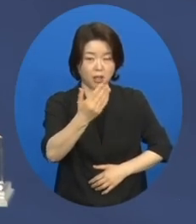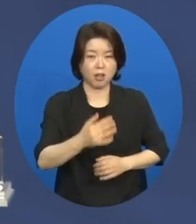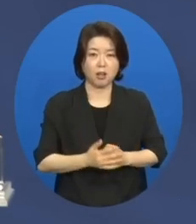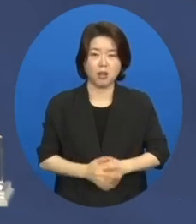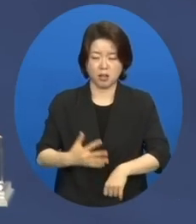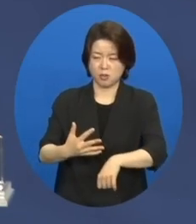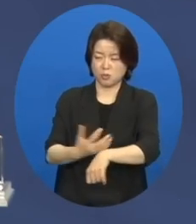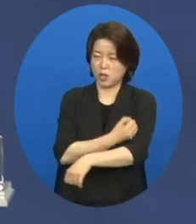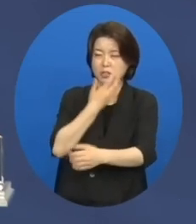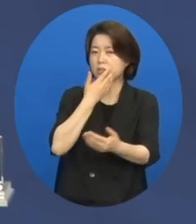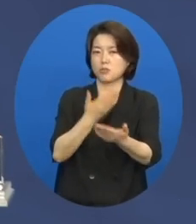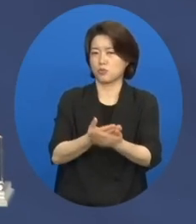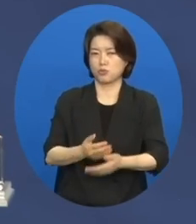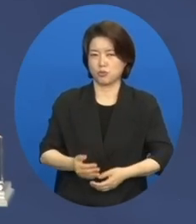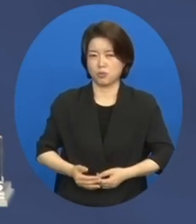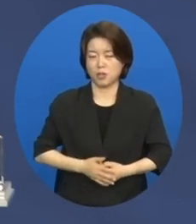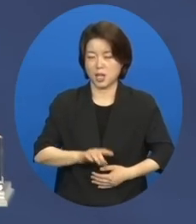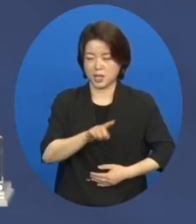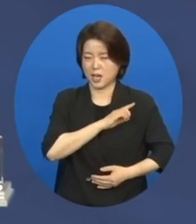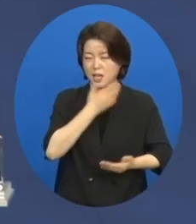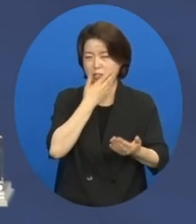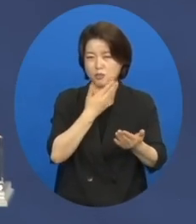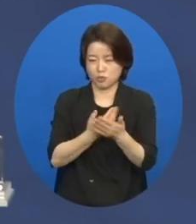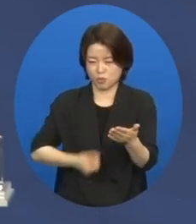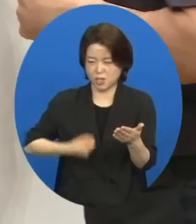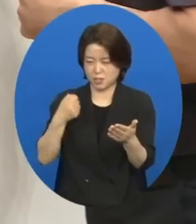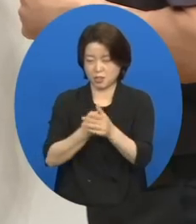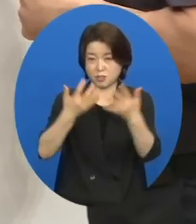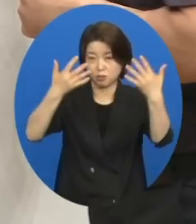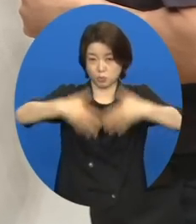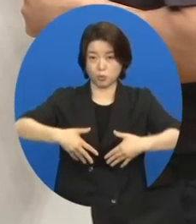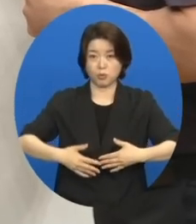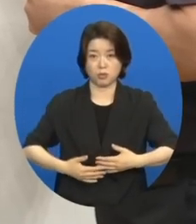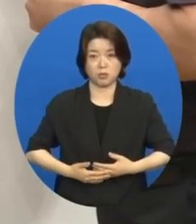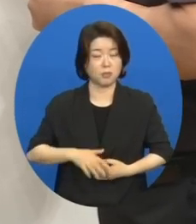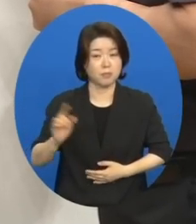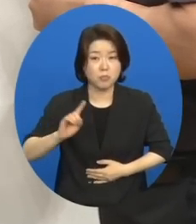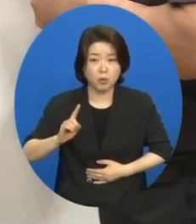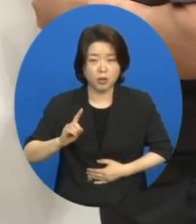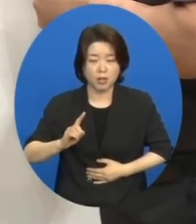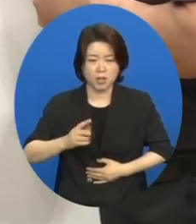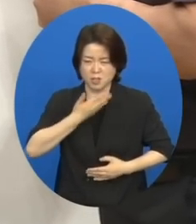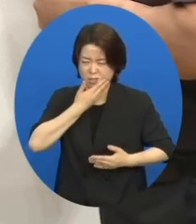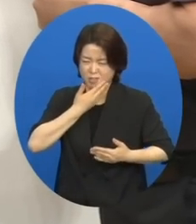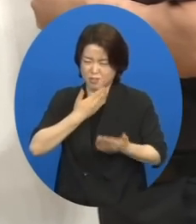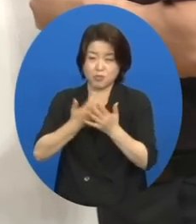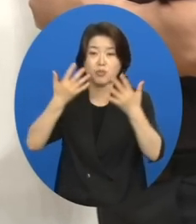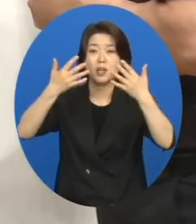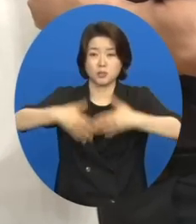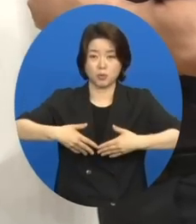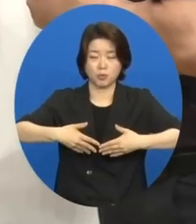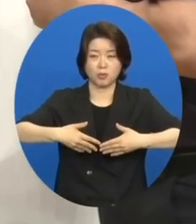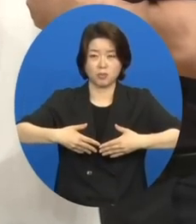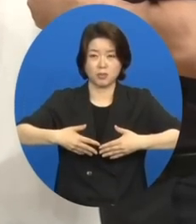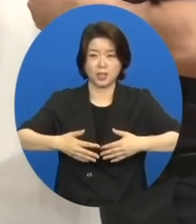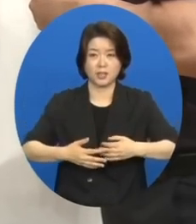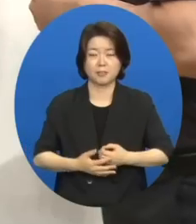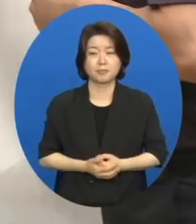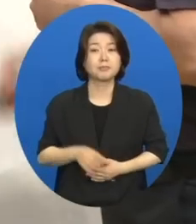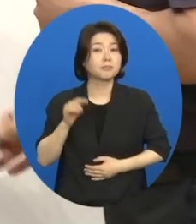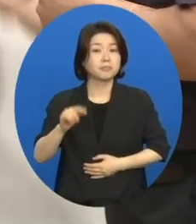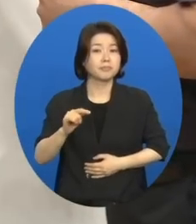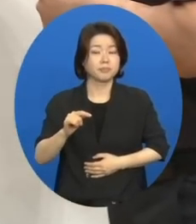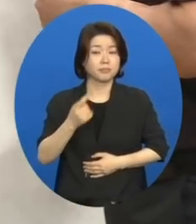굉장히 중요한 아주 가장 결정적 조건이에요. 그게 결정적 조건인데